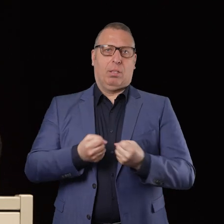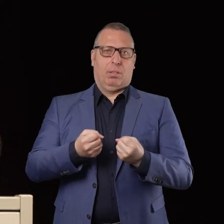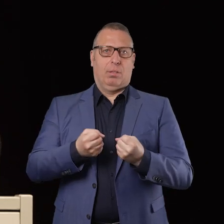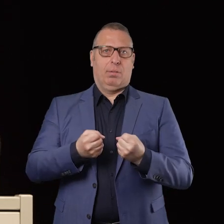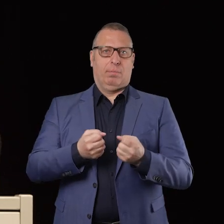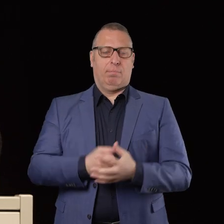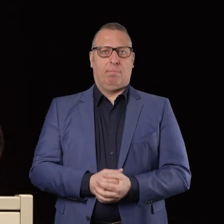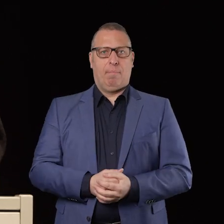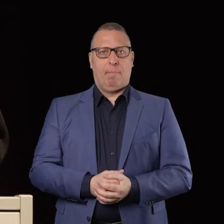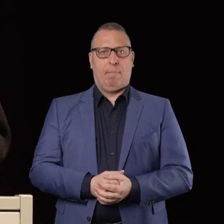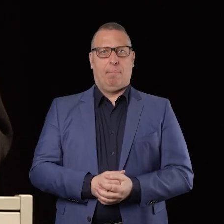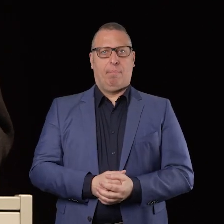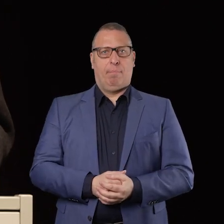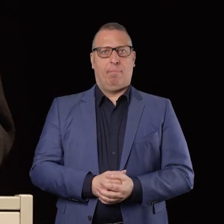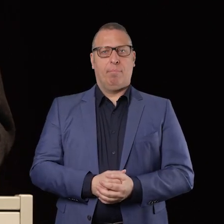tragen.